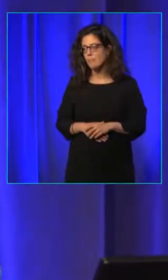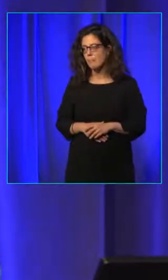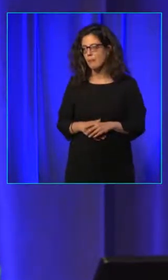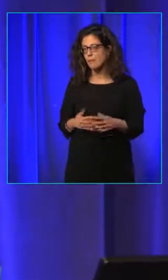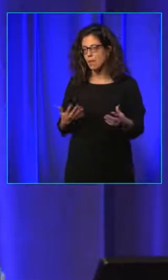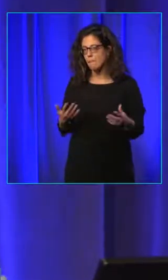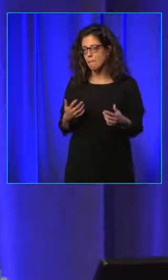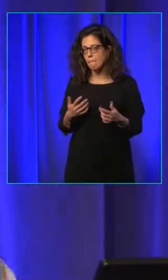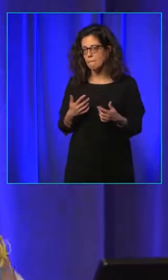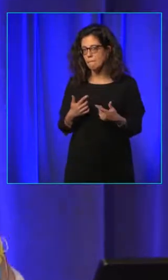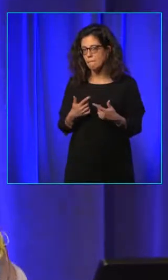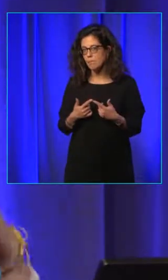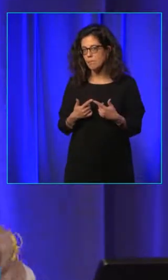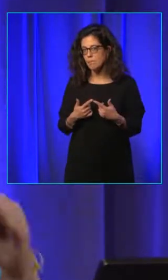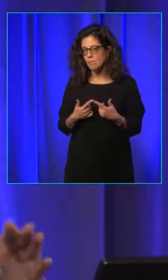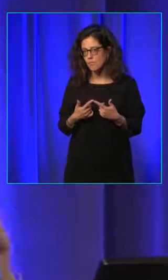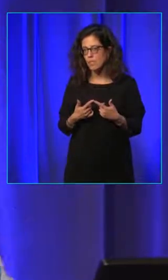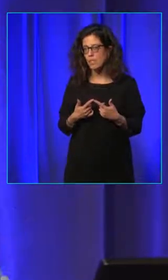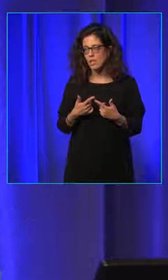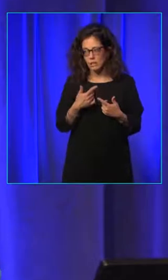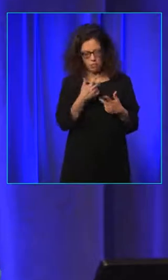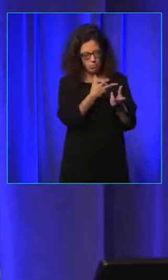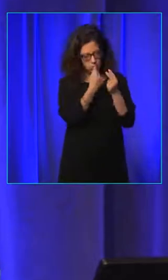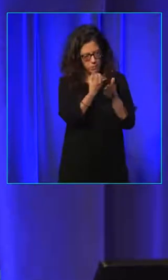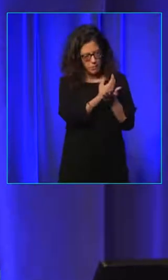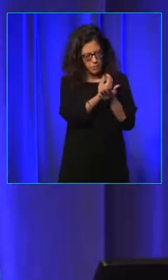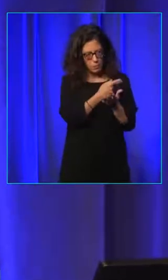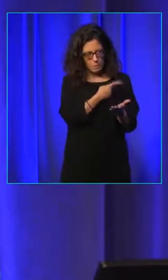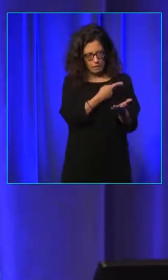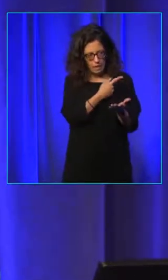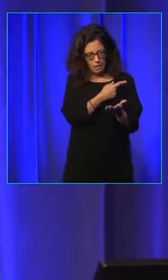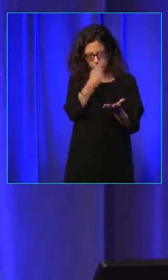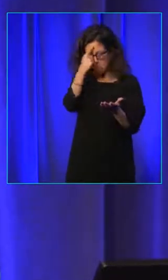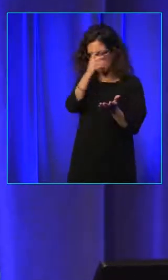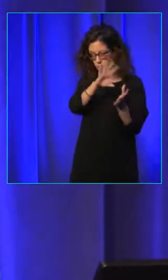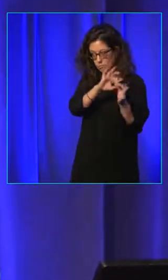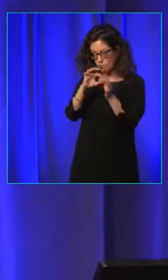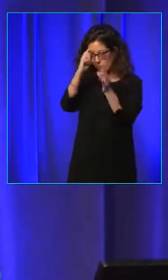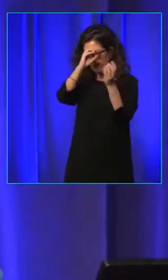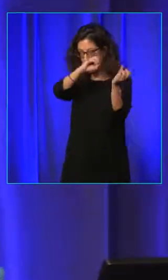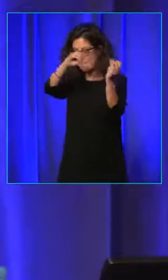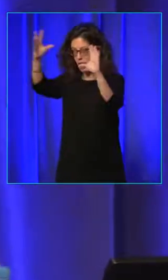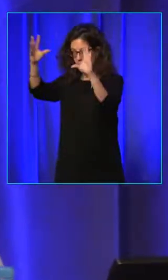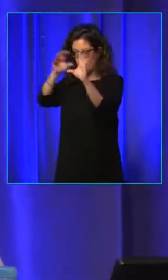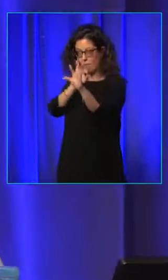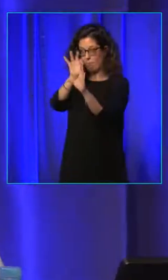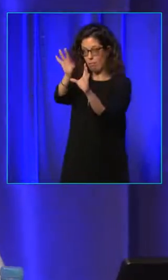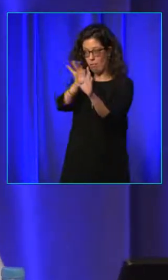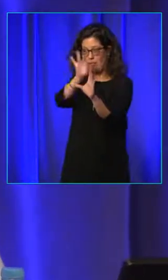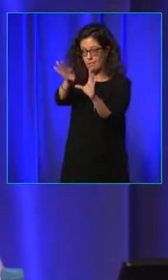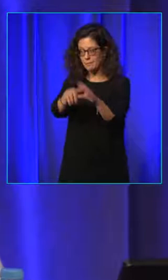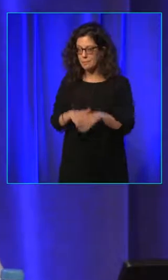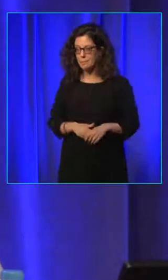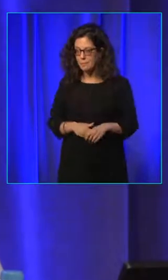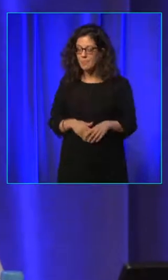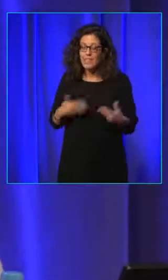Voilà. Je le mets dans l'imagerie du processus de guérison. Ensuite, ce que j'ai essayé de faire, parce que c'est vrai, moi je